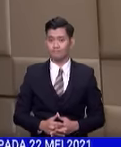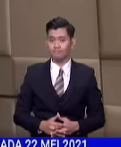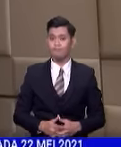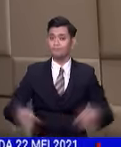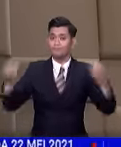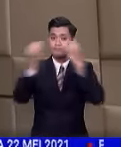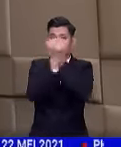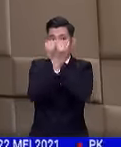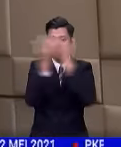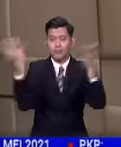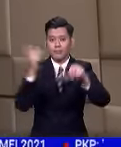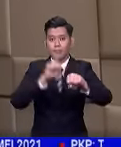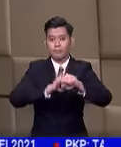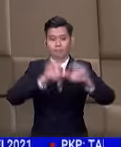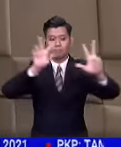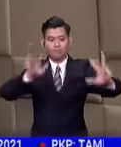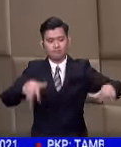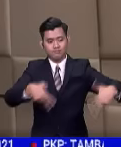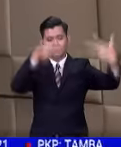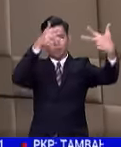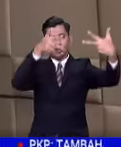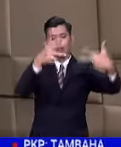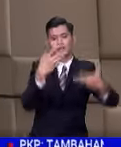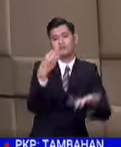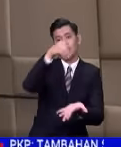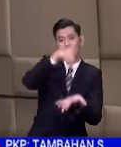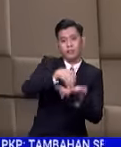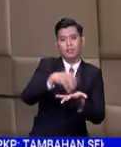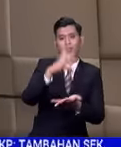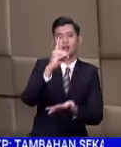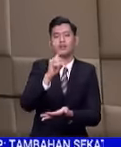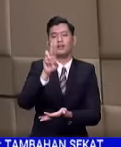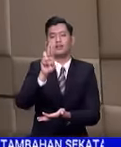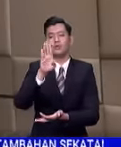Beliau berkata demikian pada sidang media maya di Dubai.